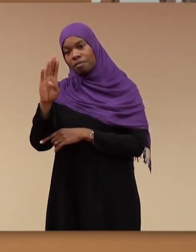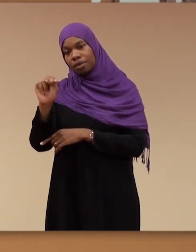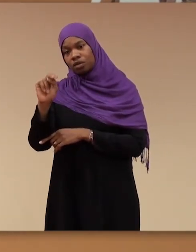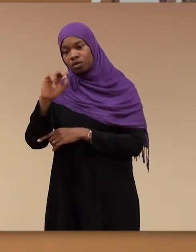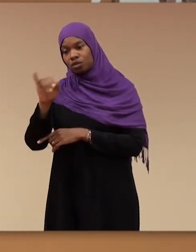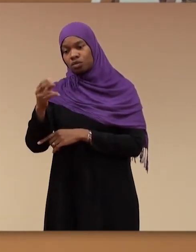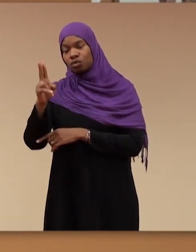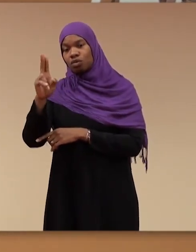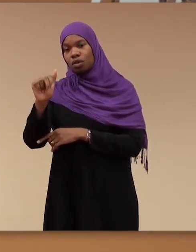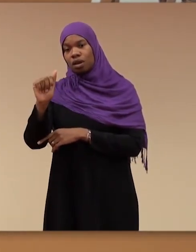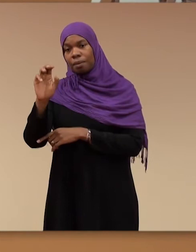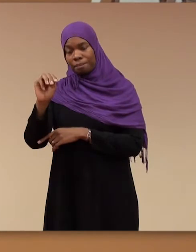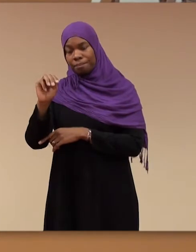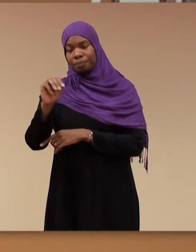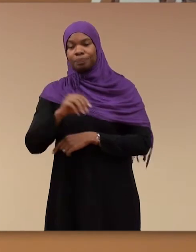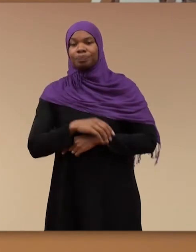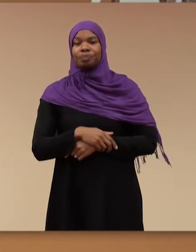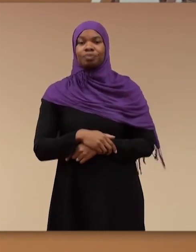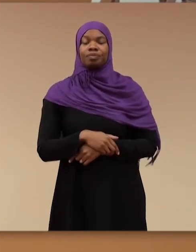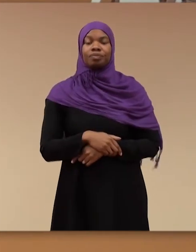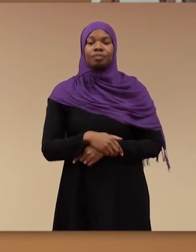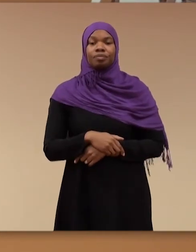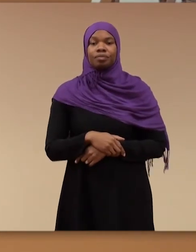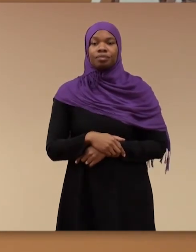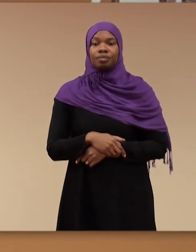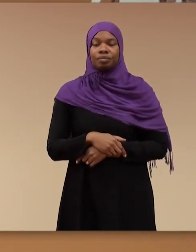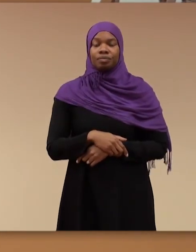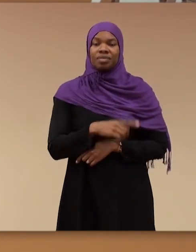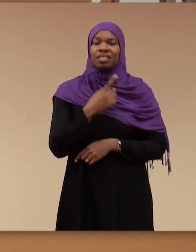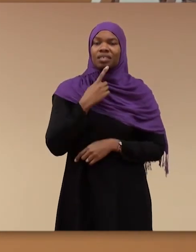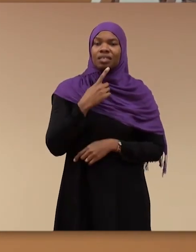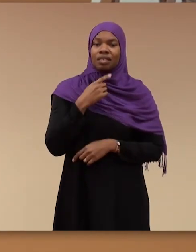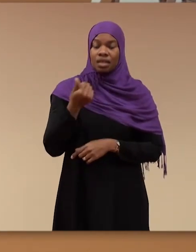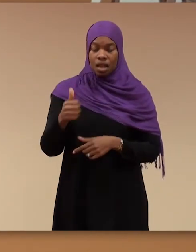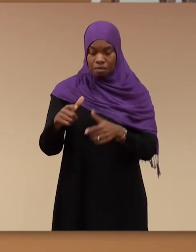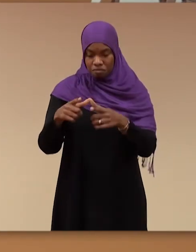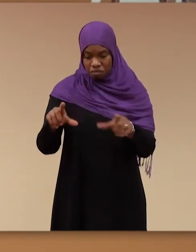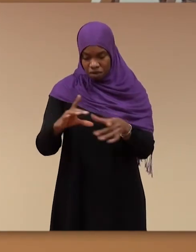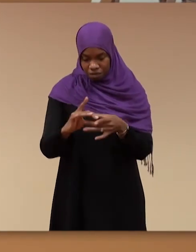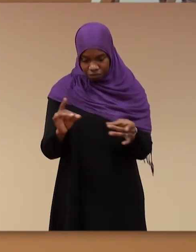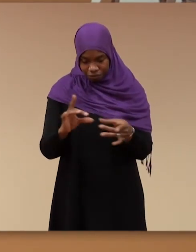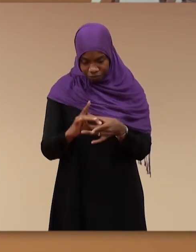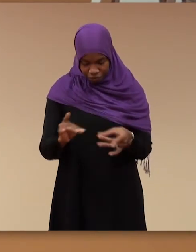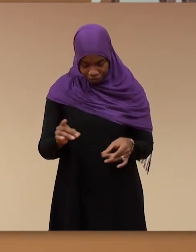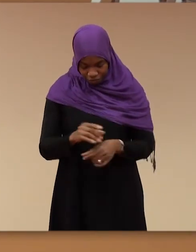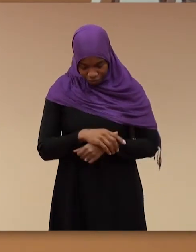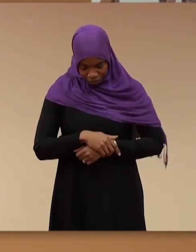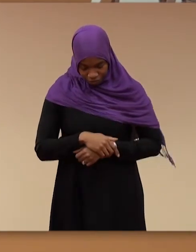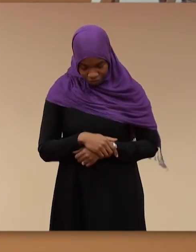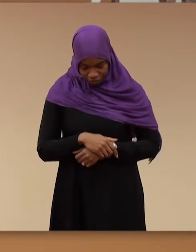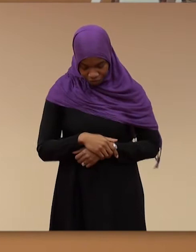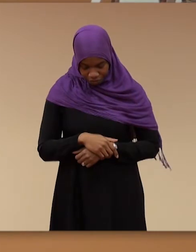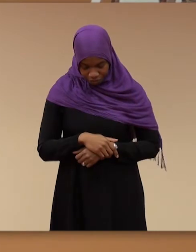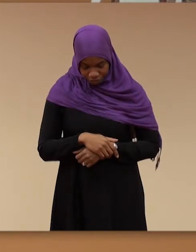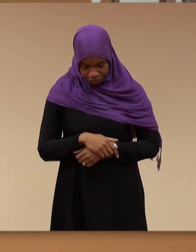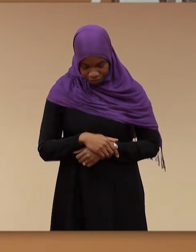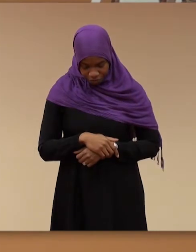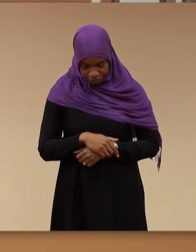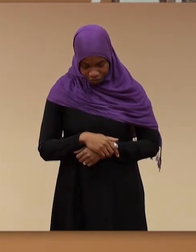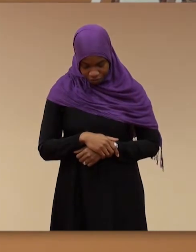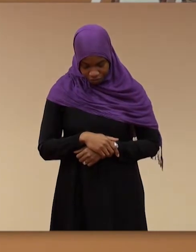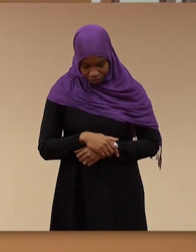لقد شهدت صلى الله عليه وسلم. He said, لقد شهدت في دار عبد الله بن جدعان